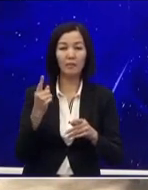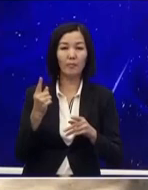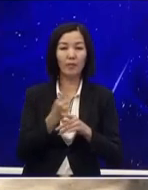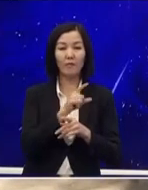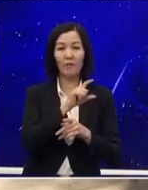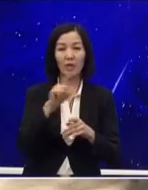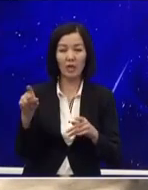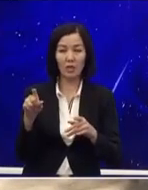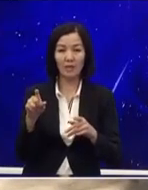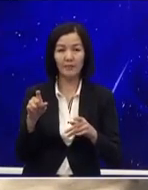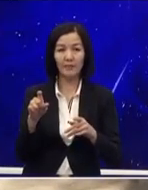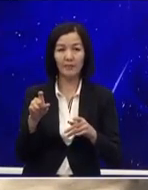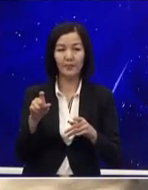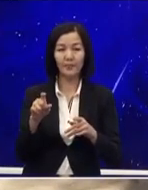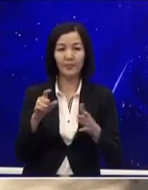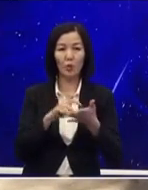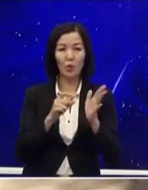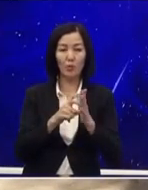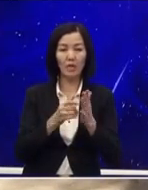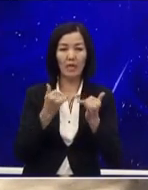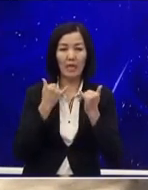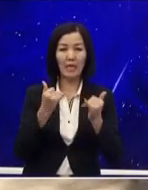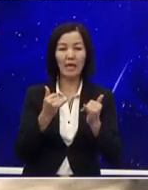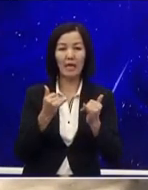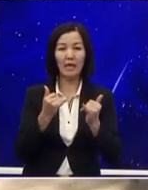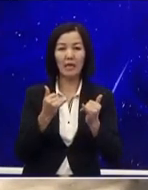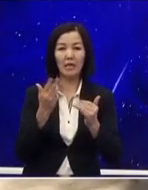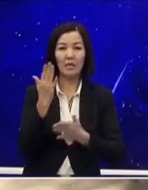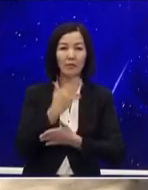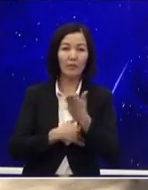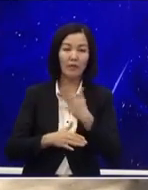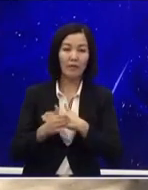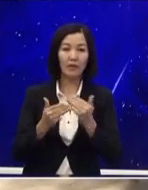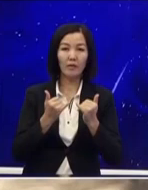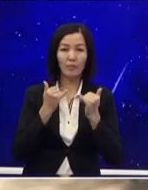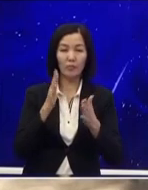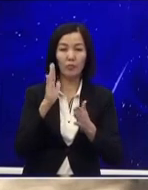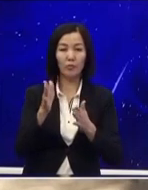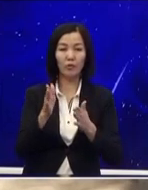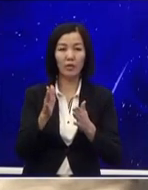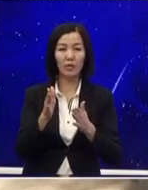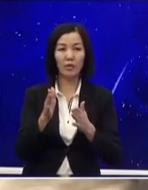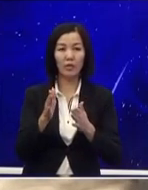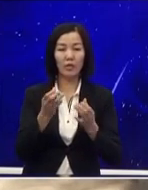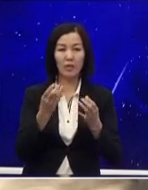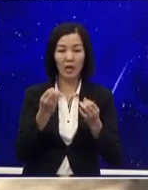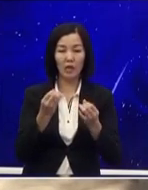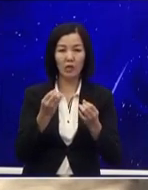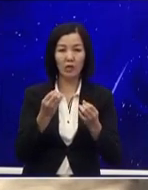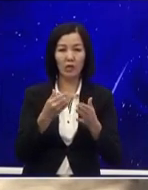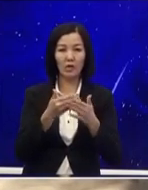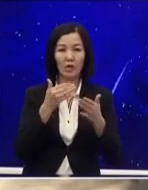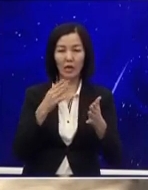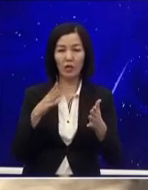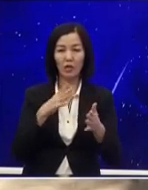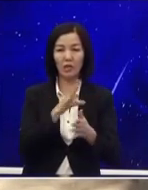этаже комнаты для детей с ограниченными возможностями. Также у нас раньше